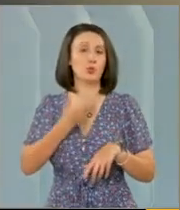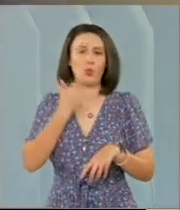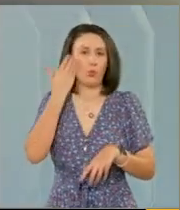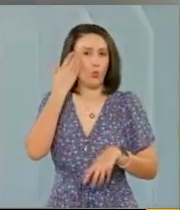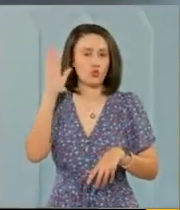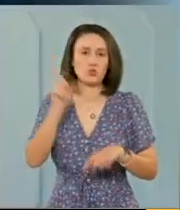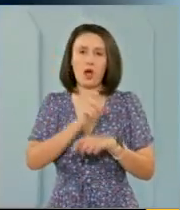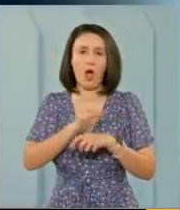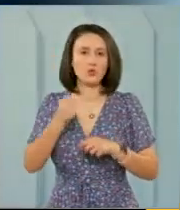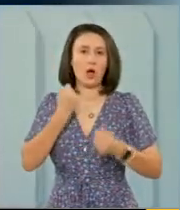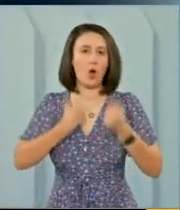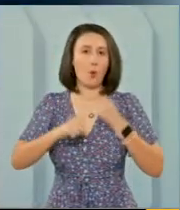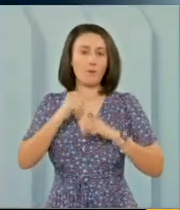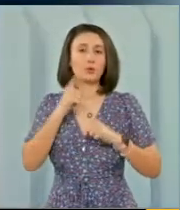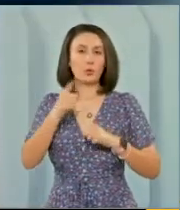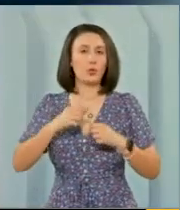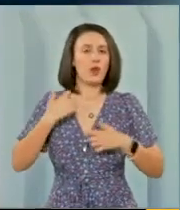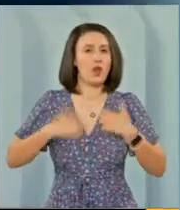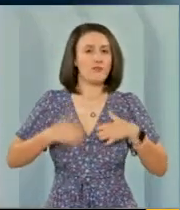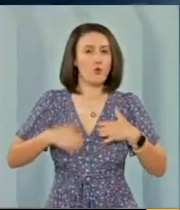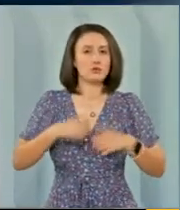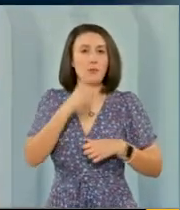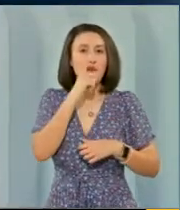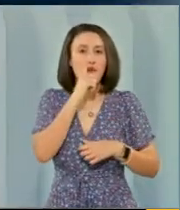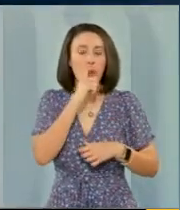cunoscută cauza comportamentului agresiv al băiatului